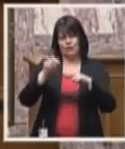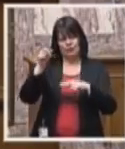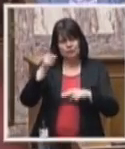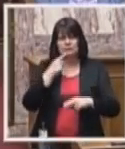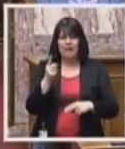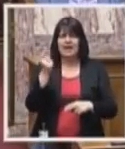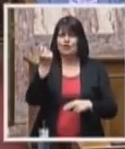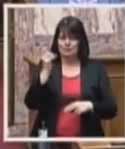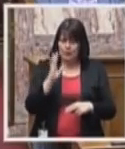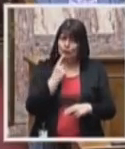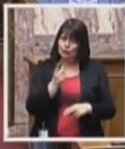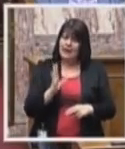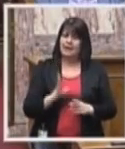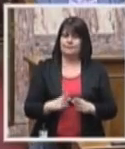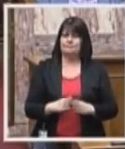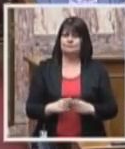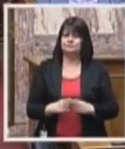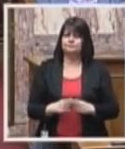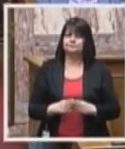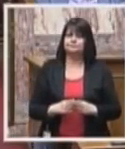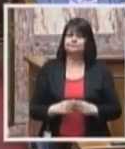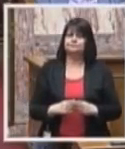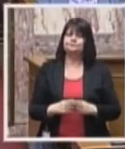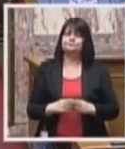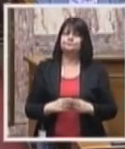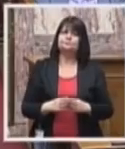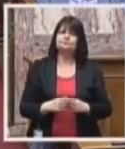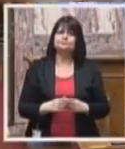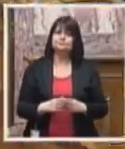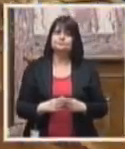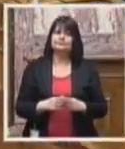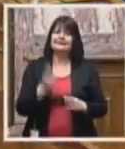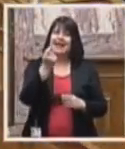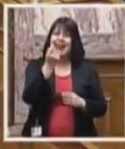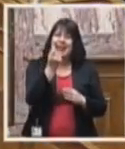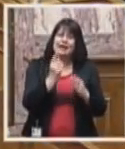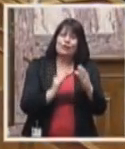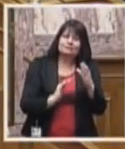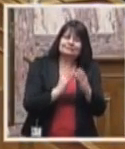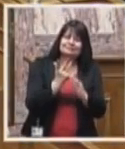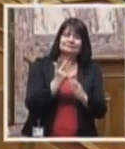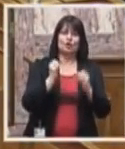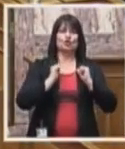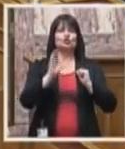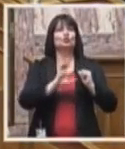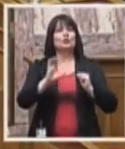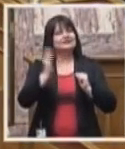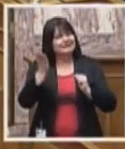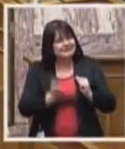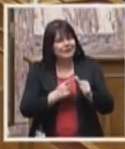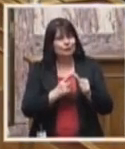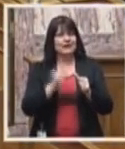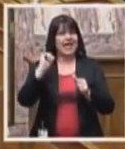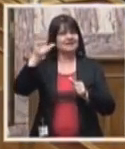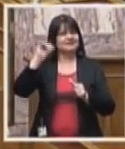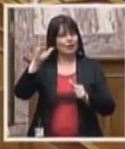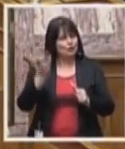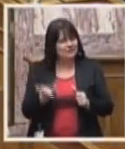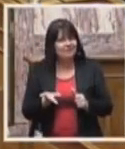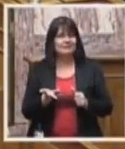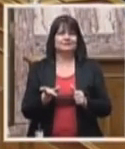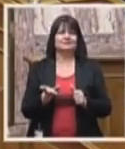Εμφανίζονται τα πρώτα σημάδια ανάκαμψης. Δειλά, αλλά υπάρχουν. Εξαγωγές και τουρισμός. Αν είχαμε αποτύχει, δεν θα είχαμε αύξηση